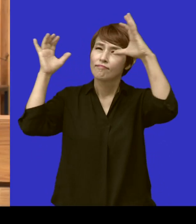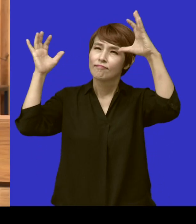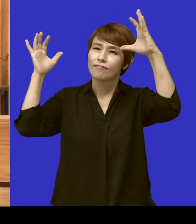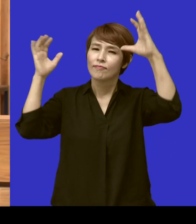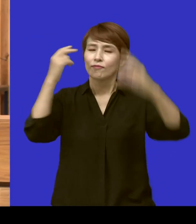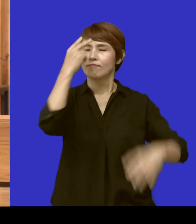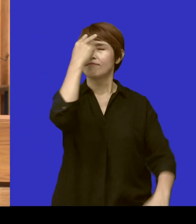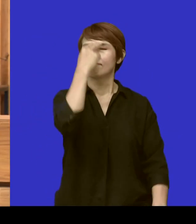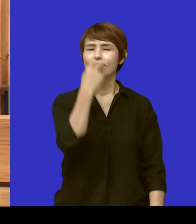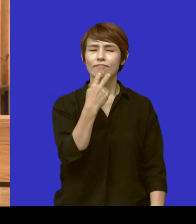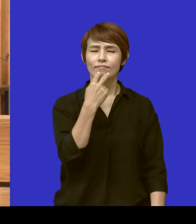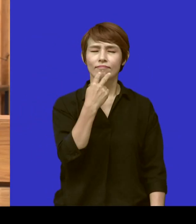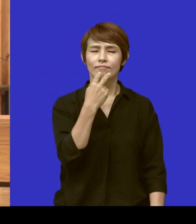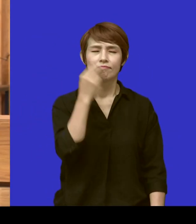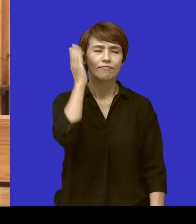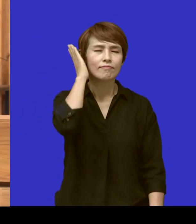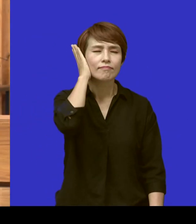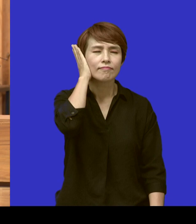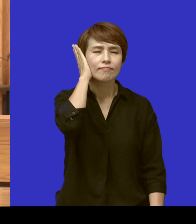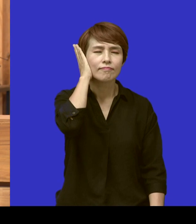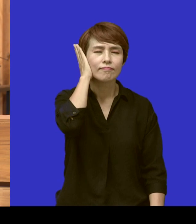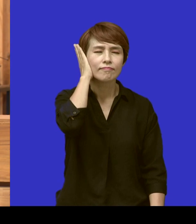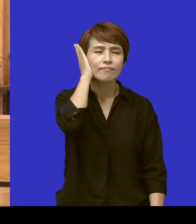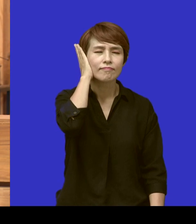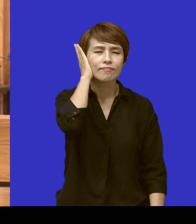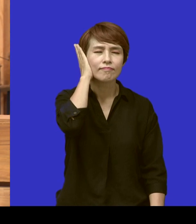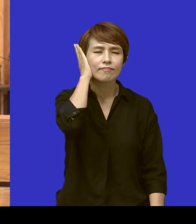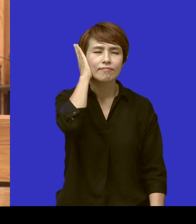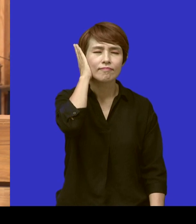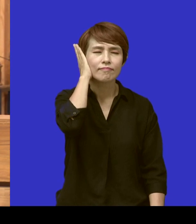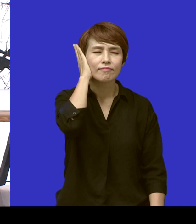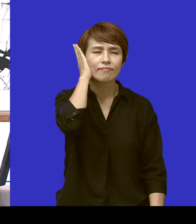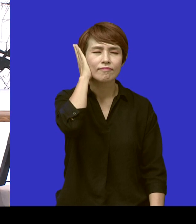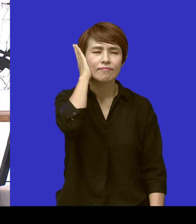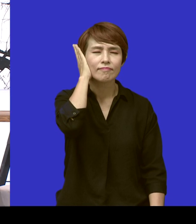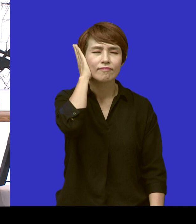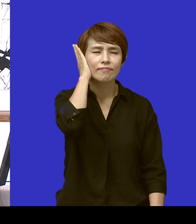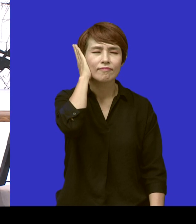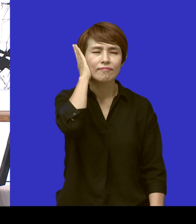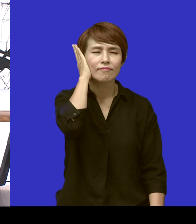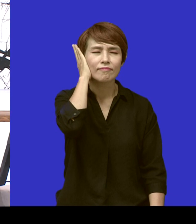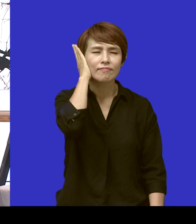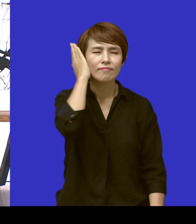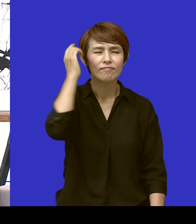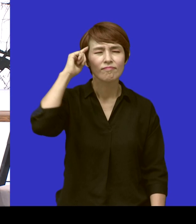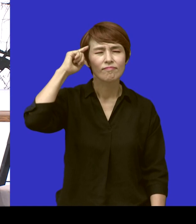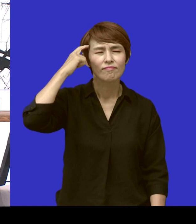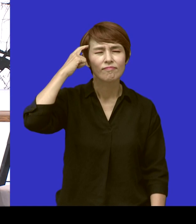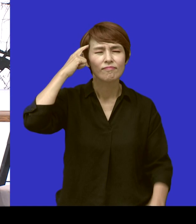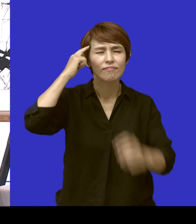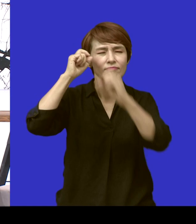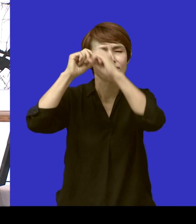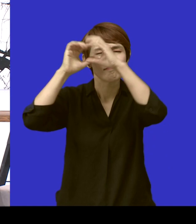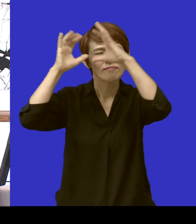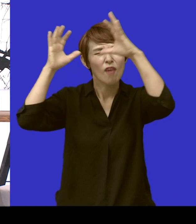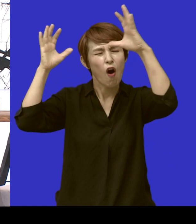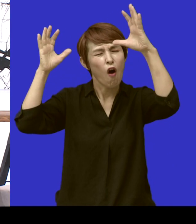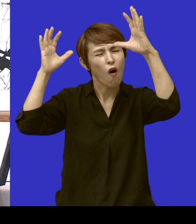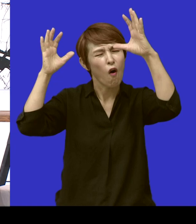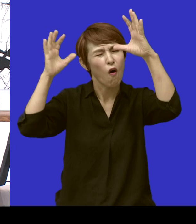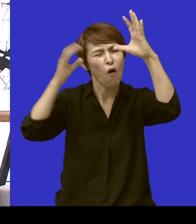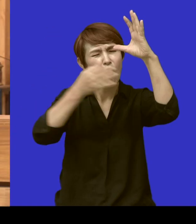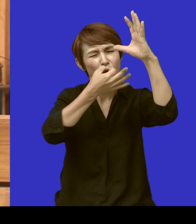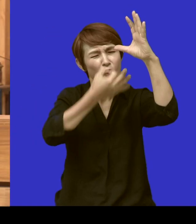감고 귀를 막고 있다고만 생각만 해도 굉장히 그 공간감도 떨어지고